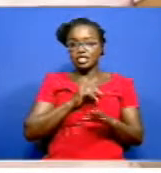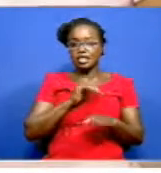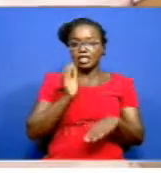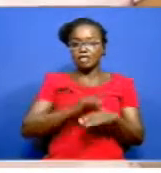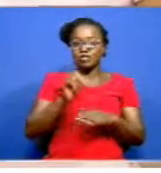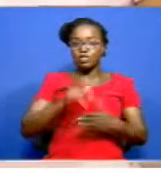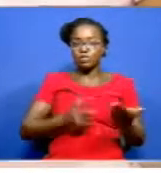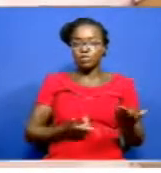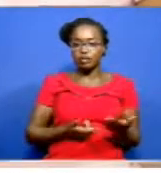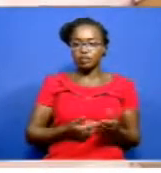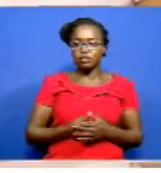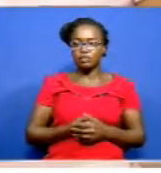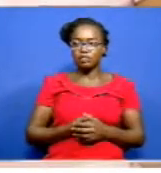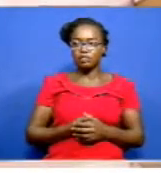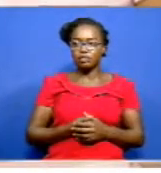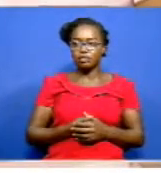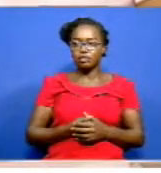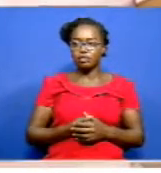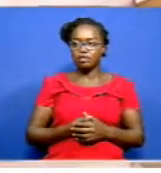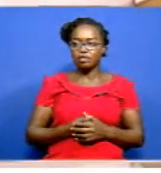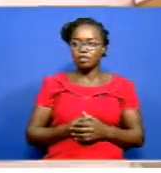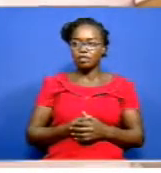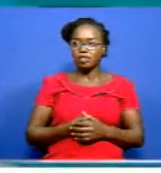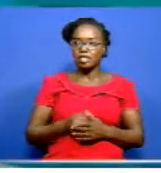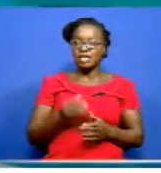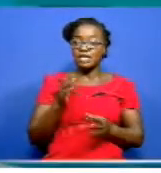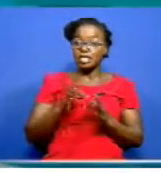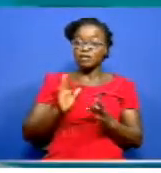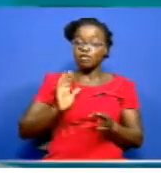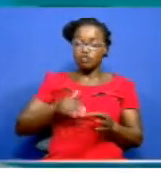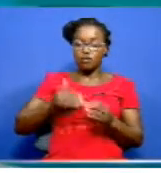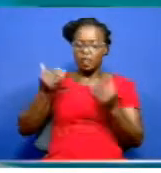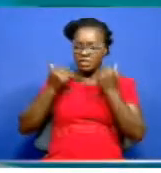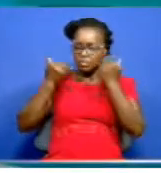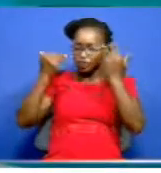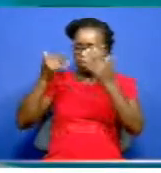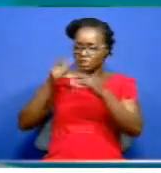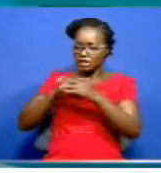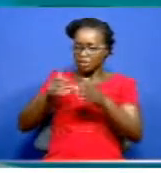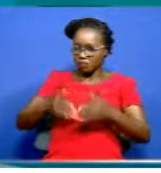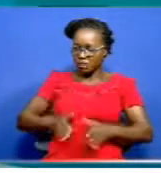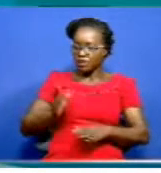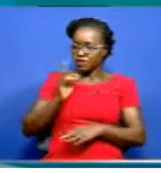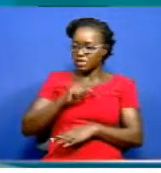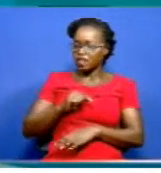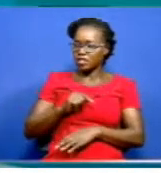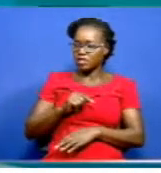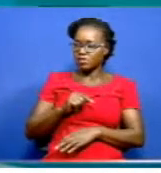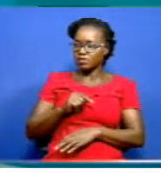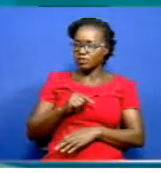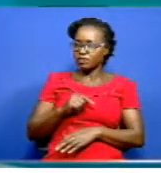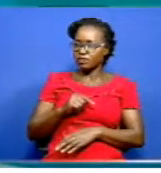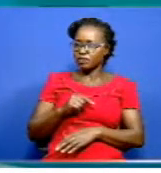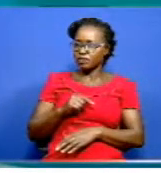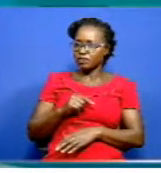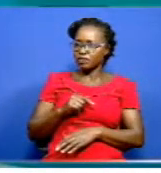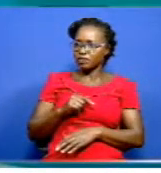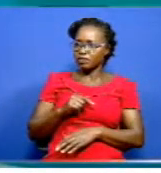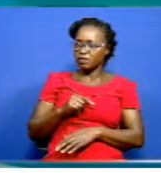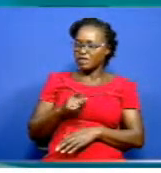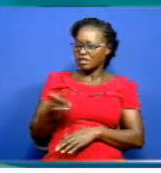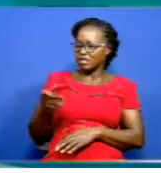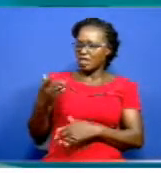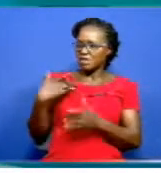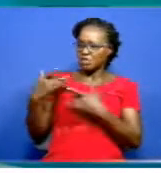gani. Kama yuko na depression, akishajifungua yeye mwenyewe hataweza kushughulikia